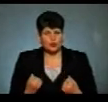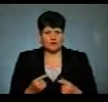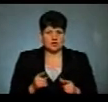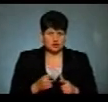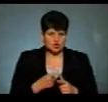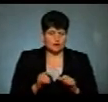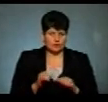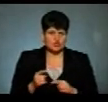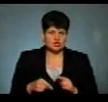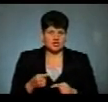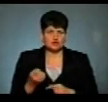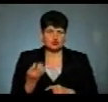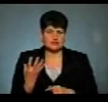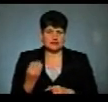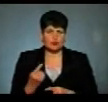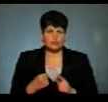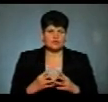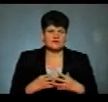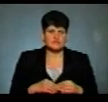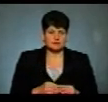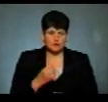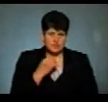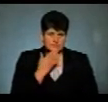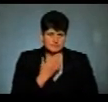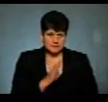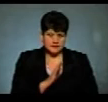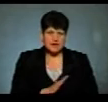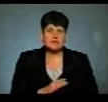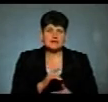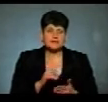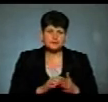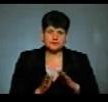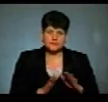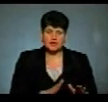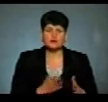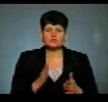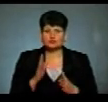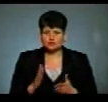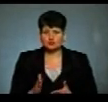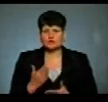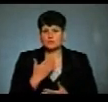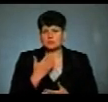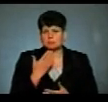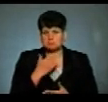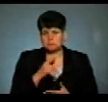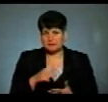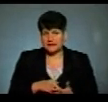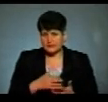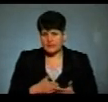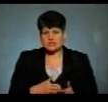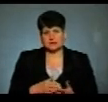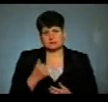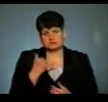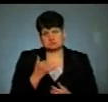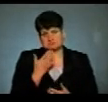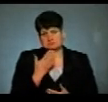днів вже повертатися в сім'ю. Я вам дуже дякую за запитання. Нагадую, працюємо наживо. Якщо будуть запитання, будь ласка, телефонуйте та